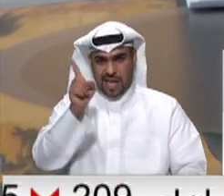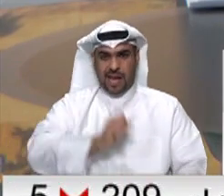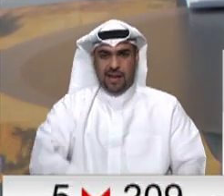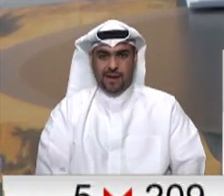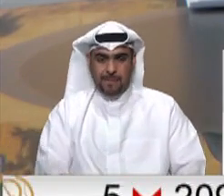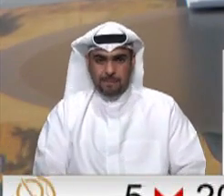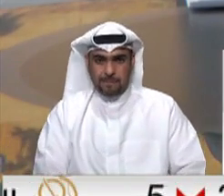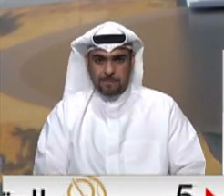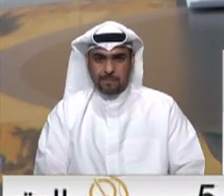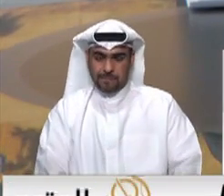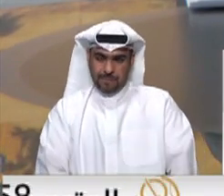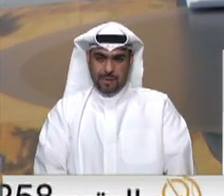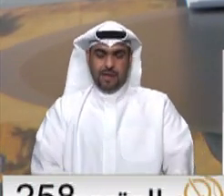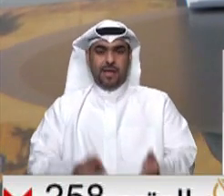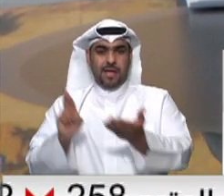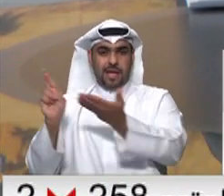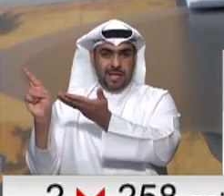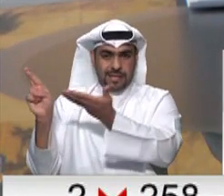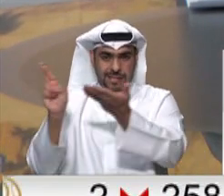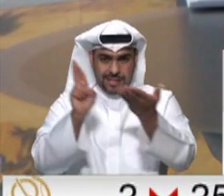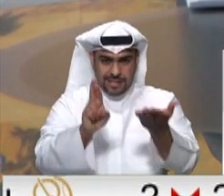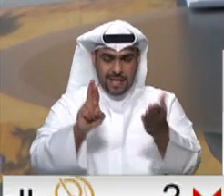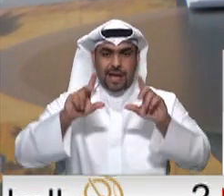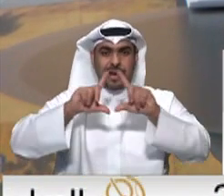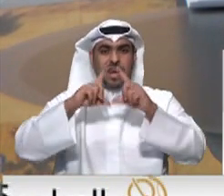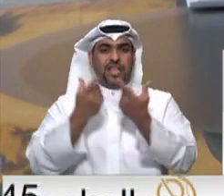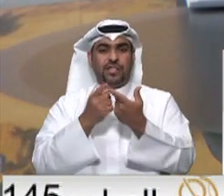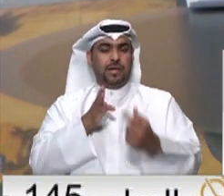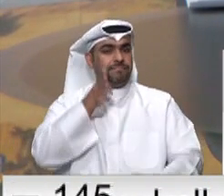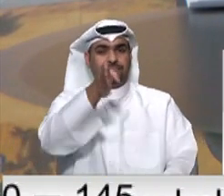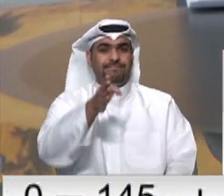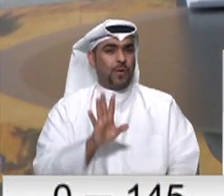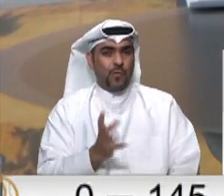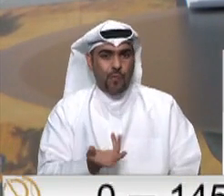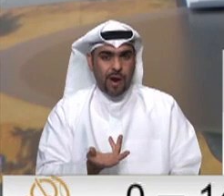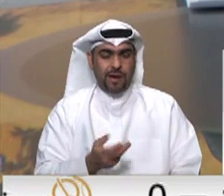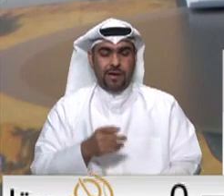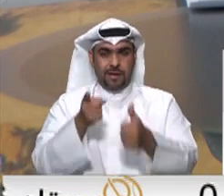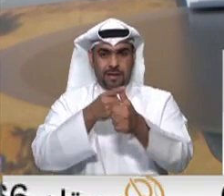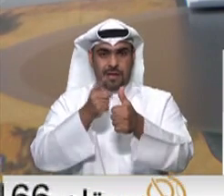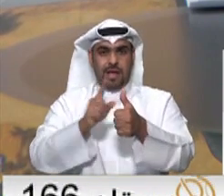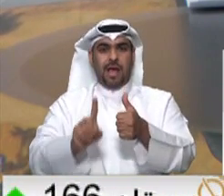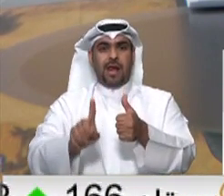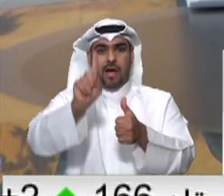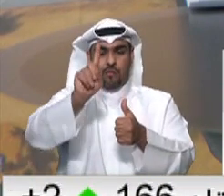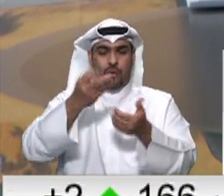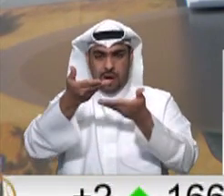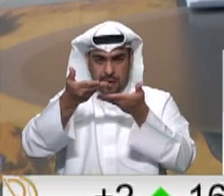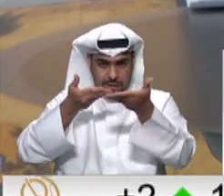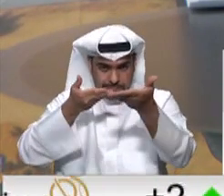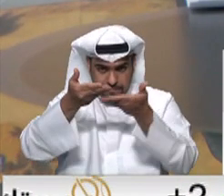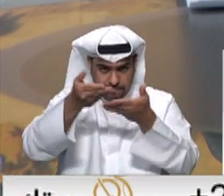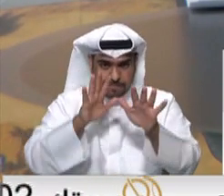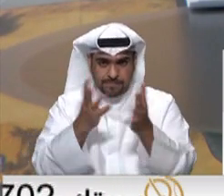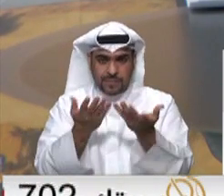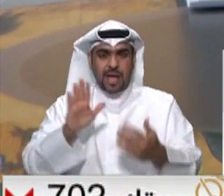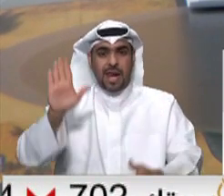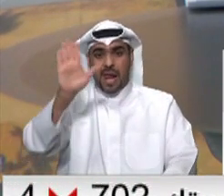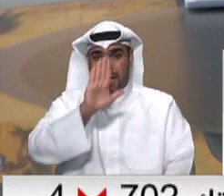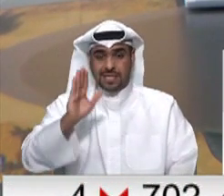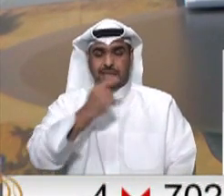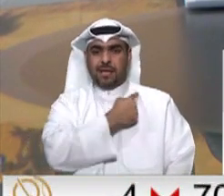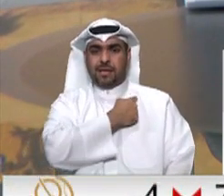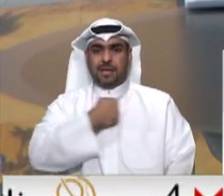ذلك خلال زيارة اللجنة إلى العاصمة الصينية، المحطة الأولى من جولة تشمل عواصم عدد من الدول